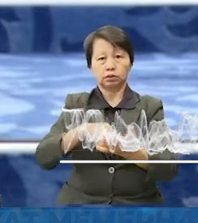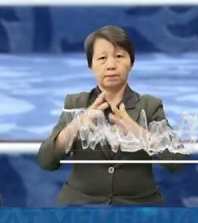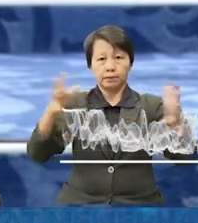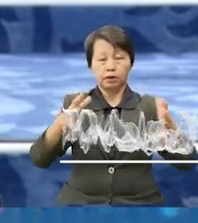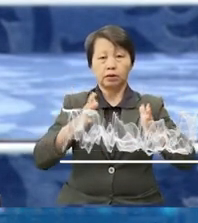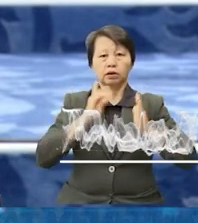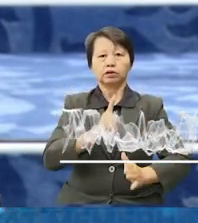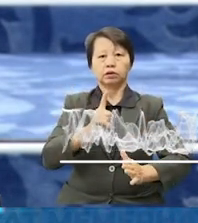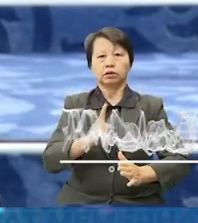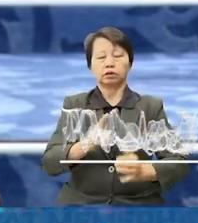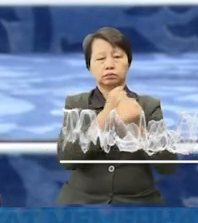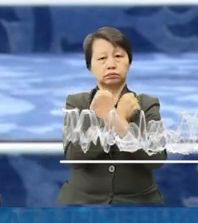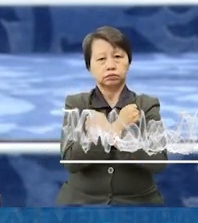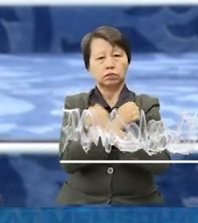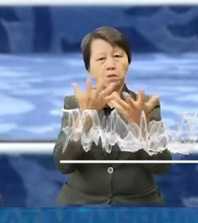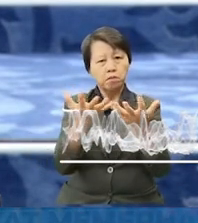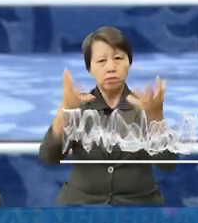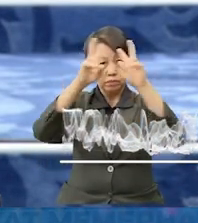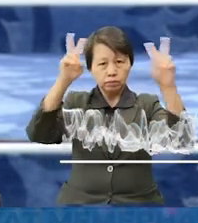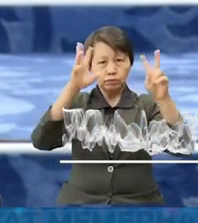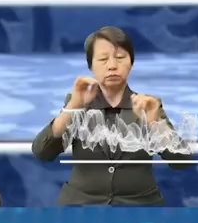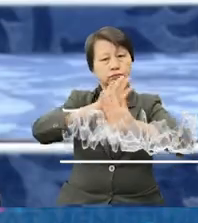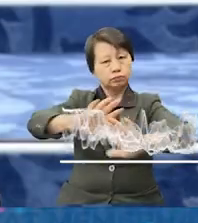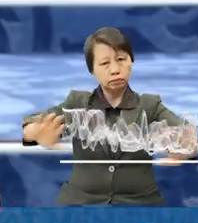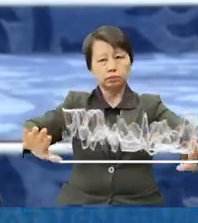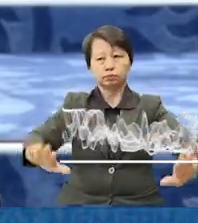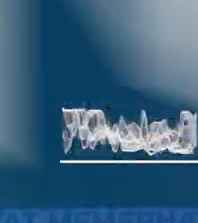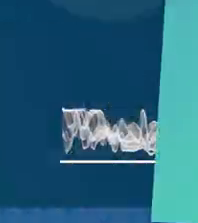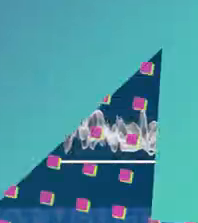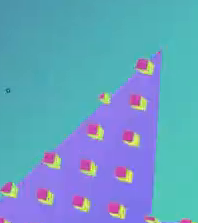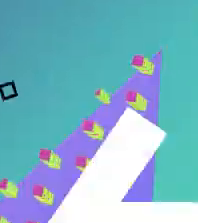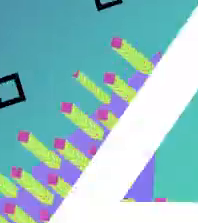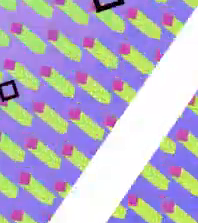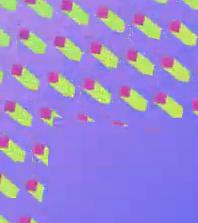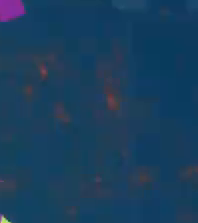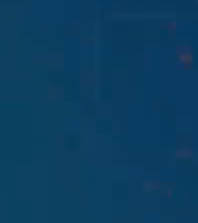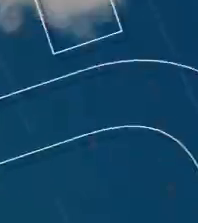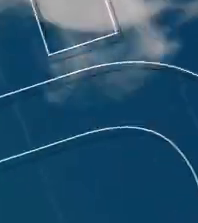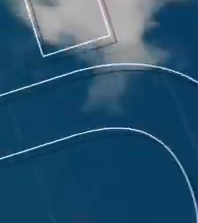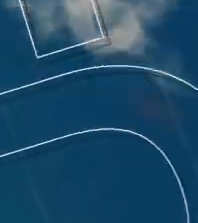umat Islam yang cintakan keamanan dan perdamaian. Terima kasih. Tuan Yang Dipertua. Silakan.